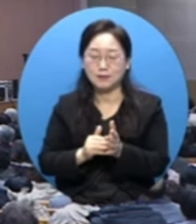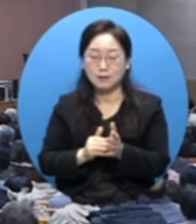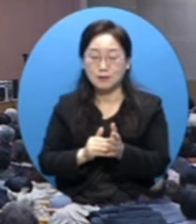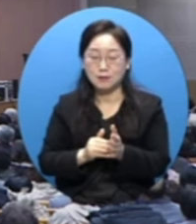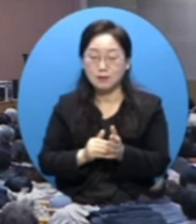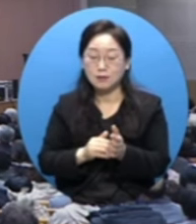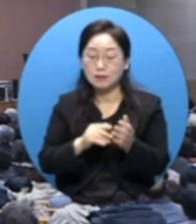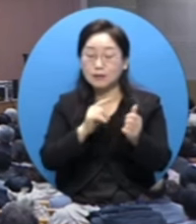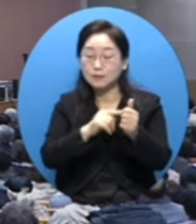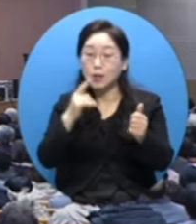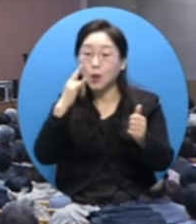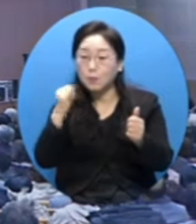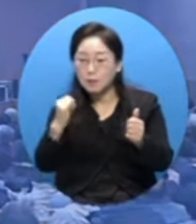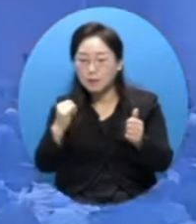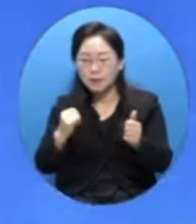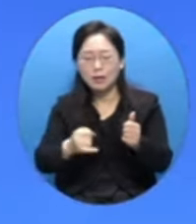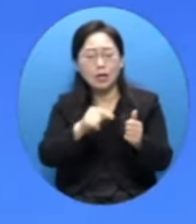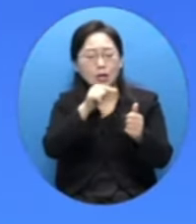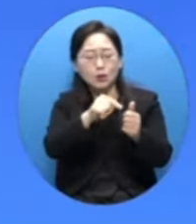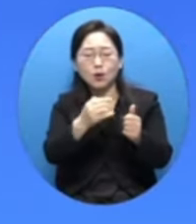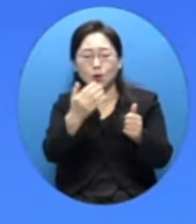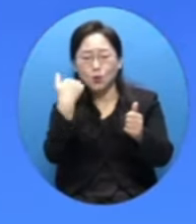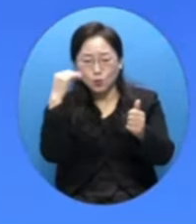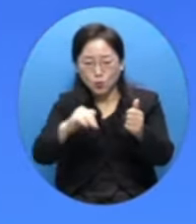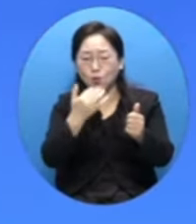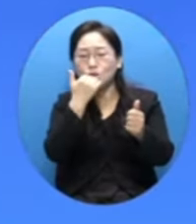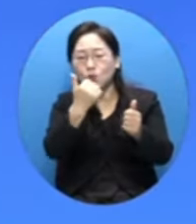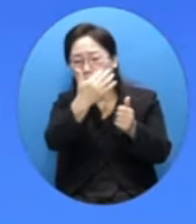어머니께서 서울 올라와서 좀